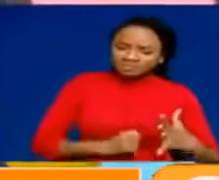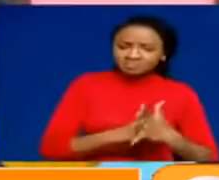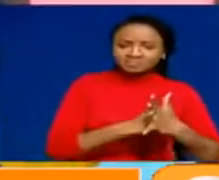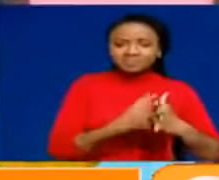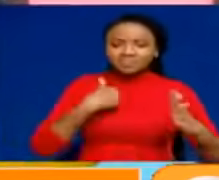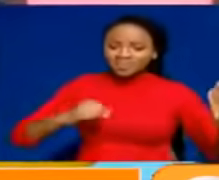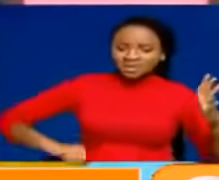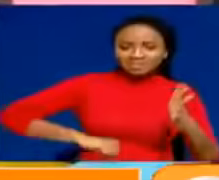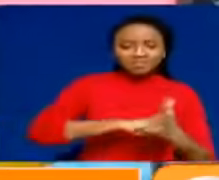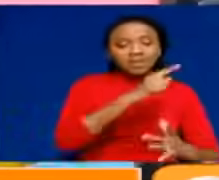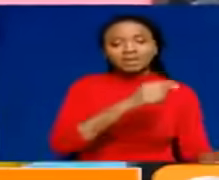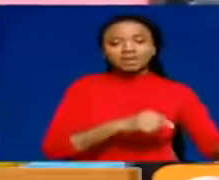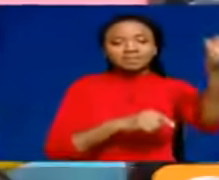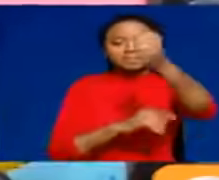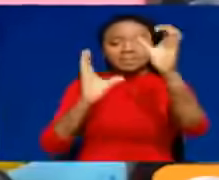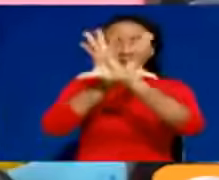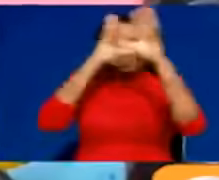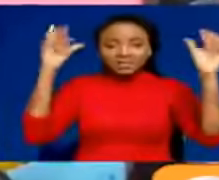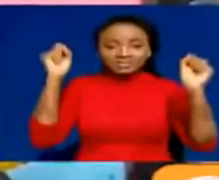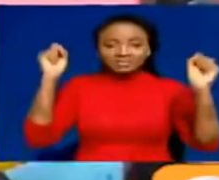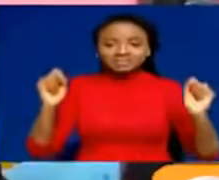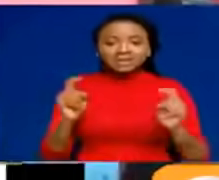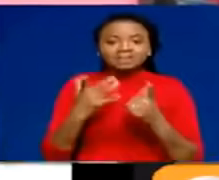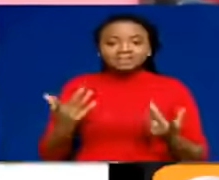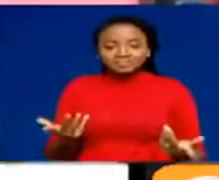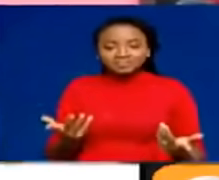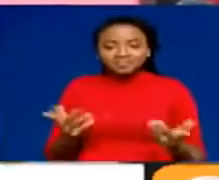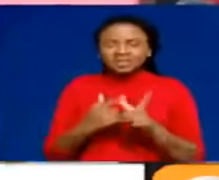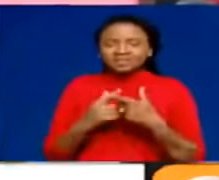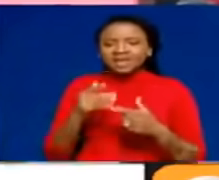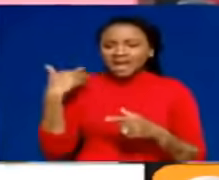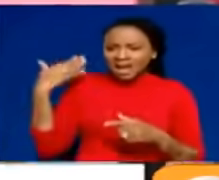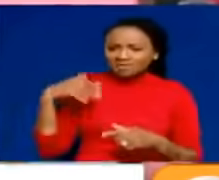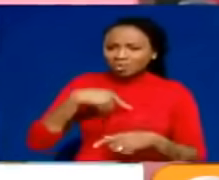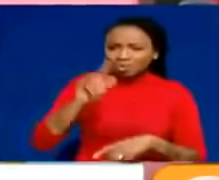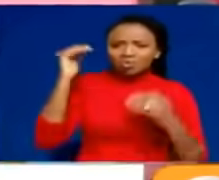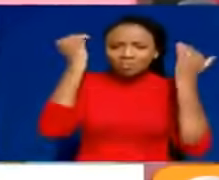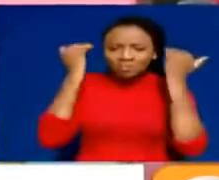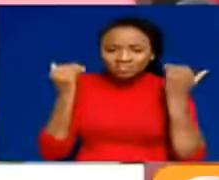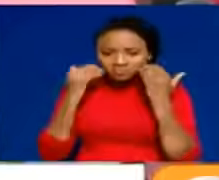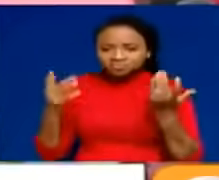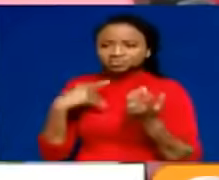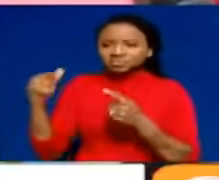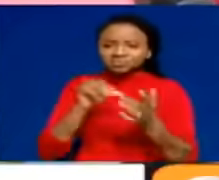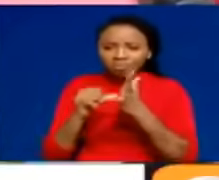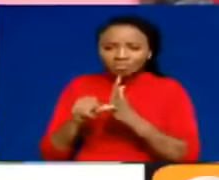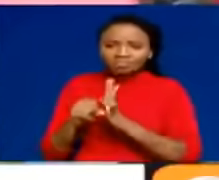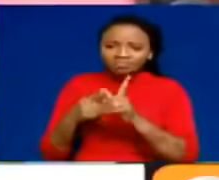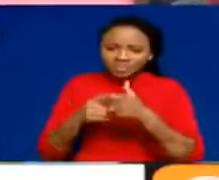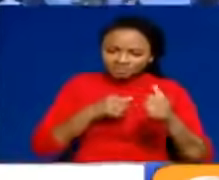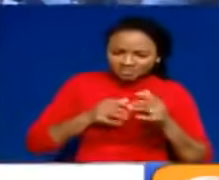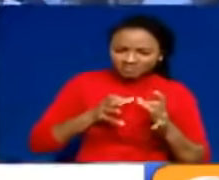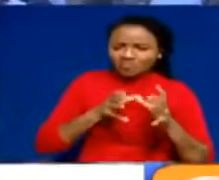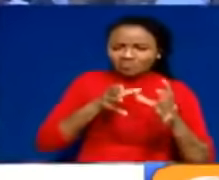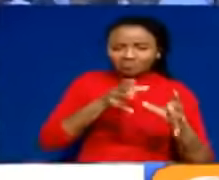nimemsukuma mpaka amekuwa rais. Maraga akalete shida, nikamsukuma mpaka akakuwa